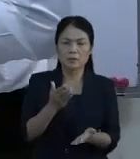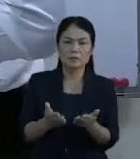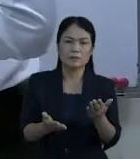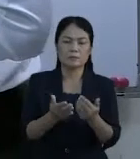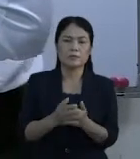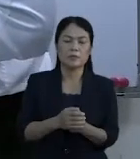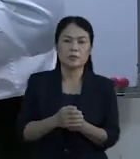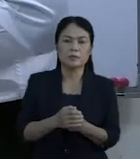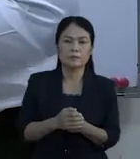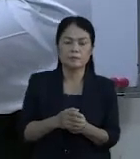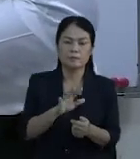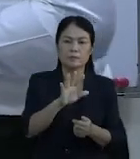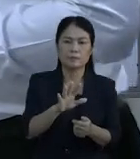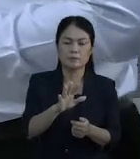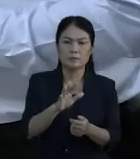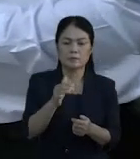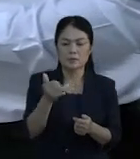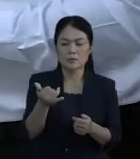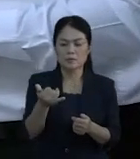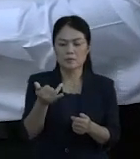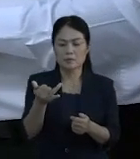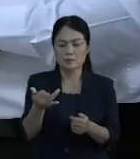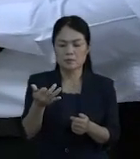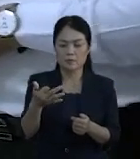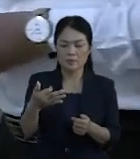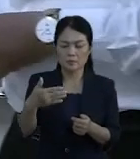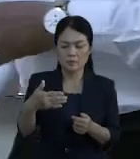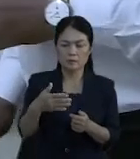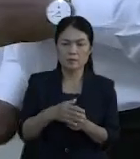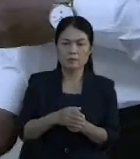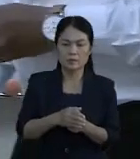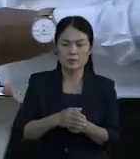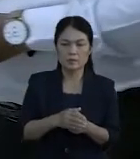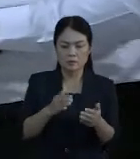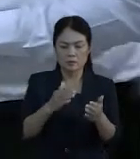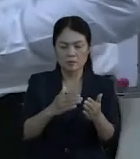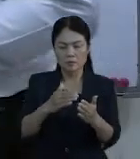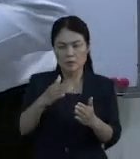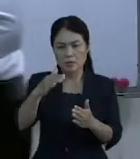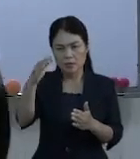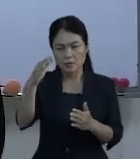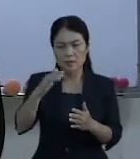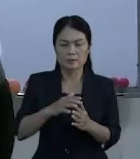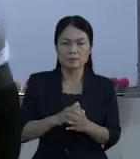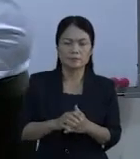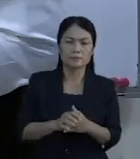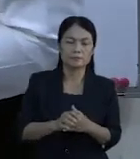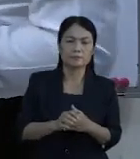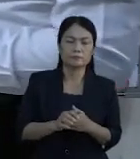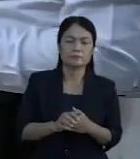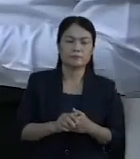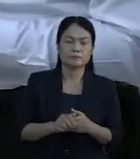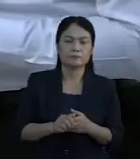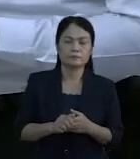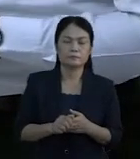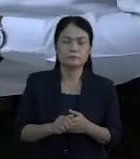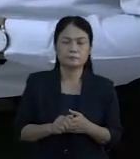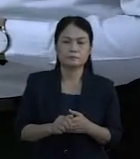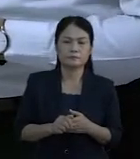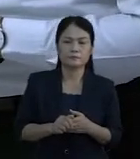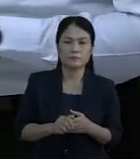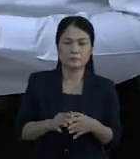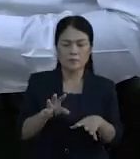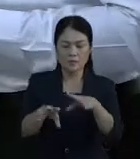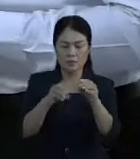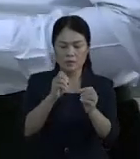lệ pram pram muối, pram pi, pram bay, pram bốn, trở bằng cốt là và còn còn bàn sắc